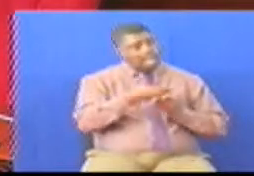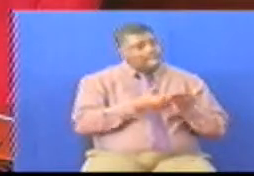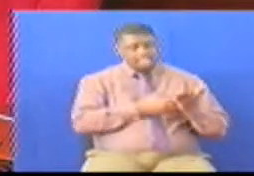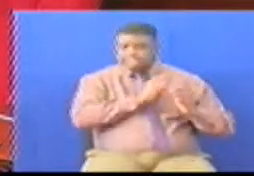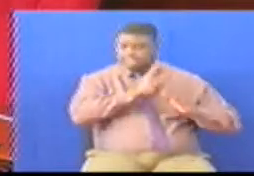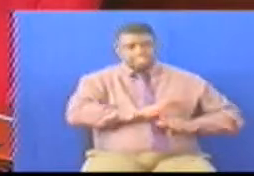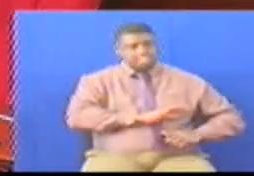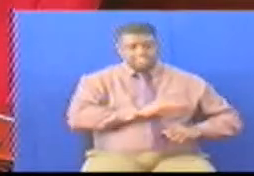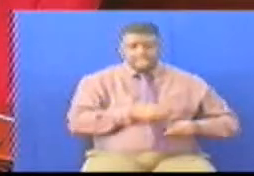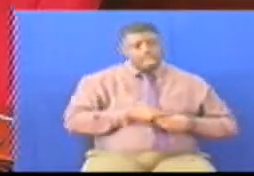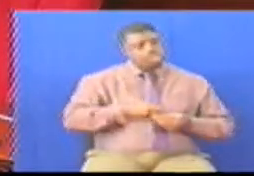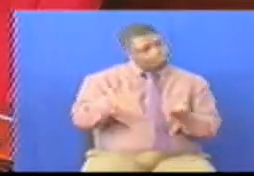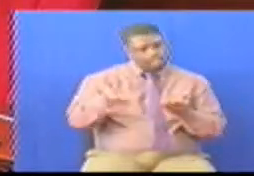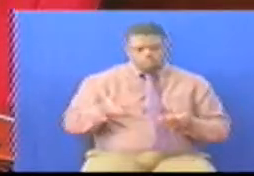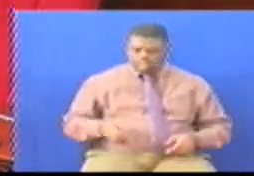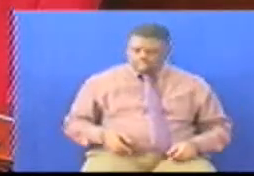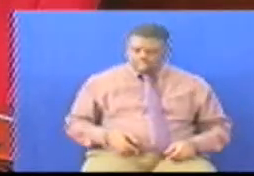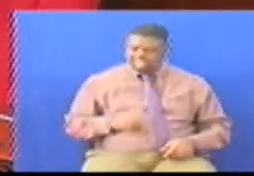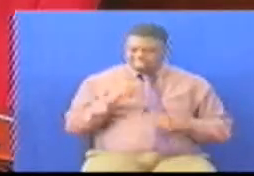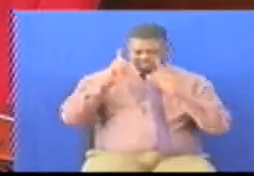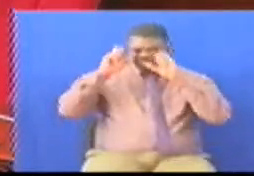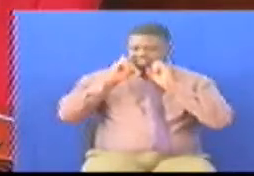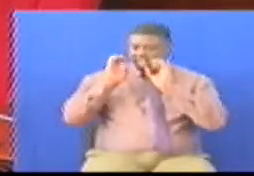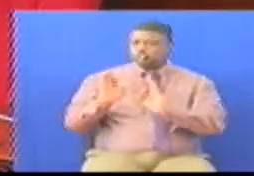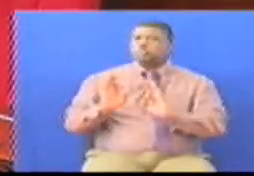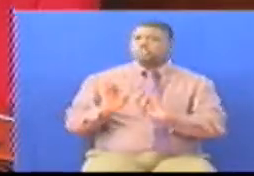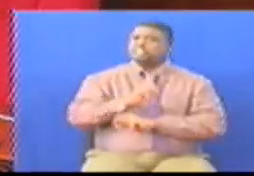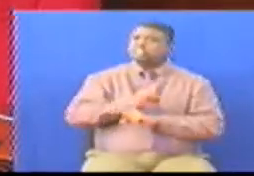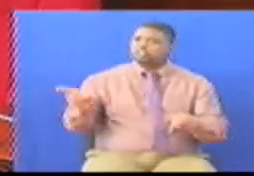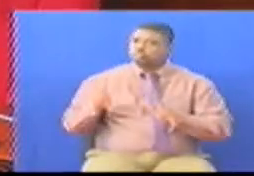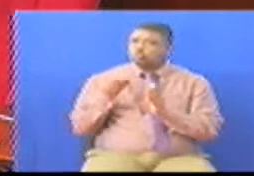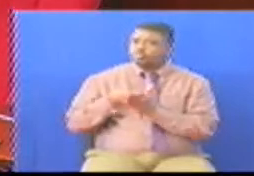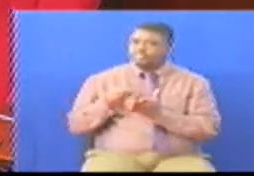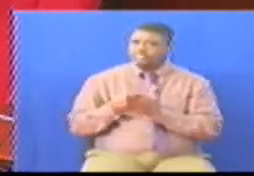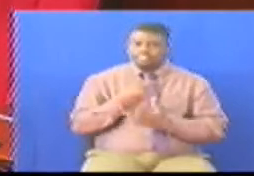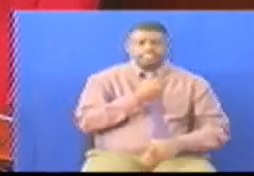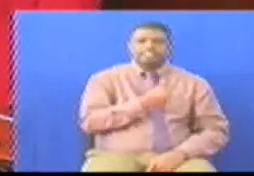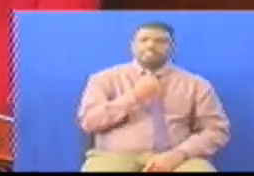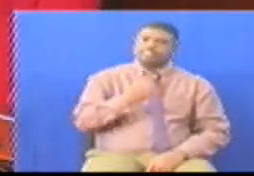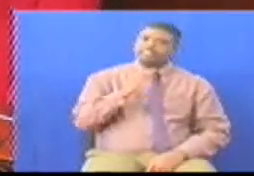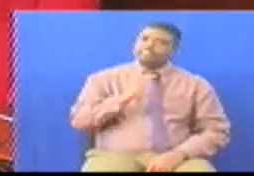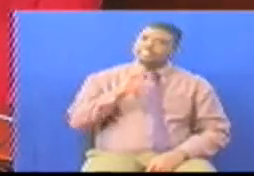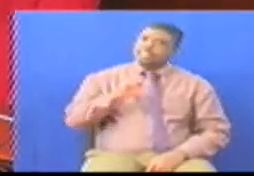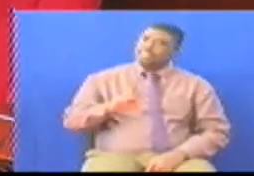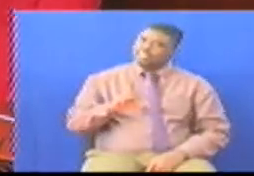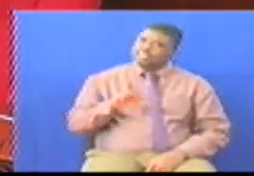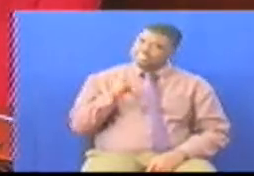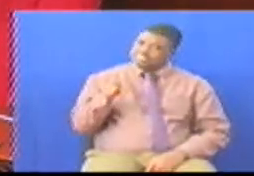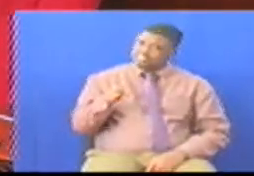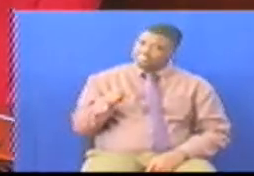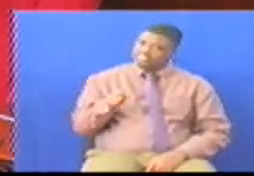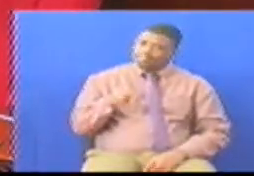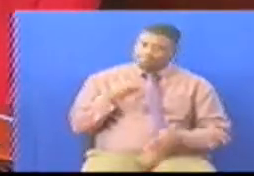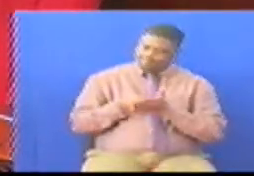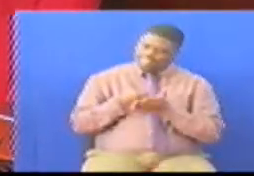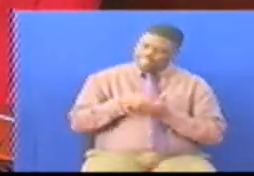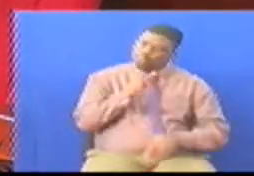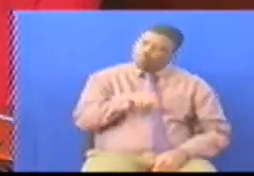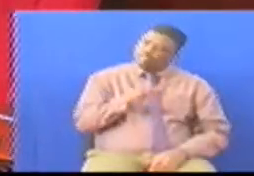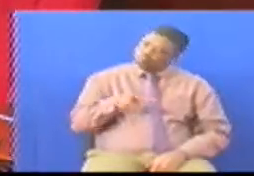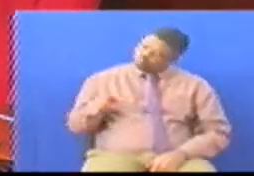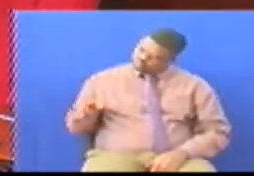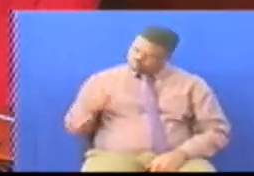Mheshimiwa Speaker halileti picha nzuri, kwa sababu pesa hizi ambazo TTCL wanazo ni pesa za wananchi wa Tanzania, na CAG